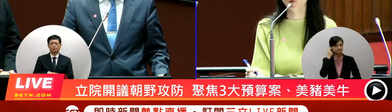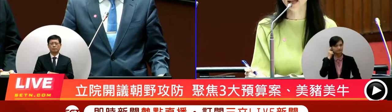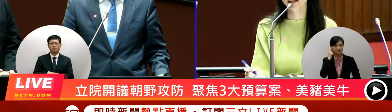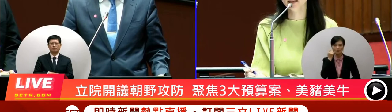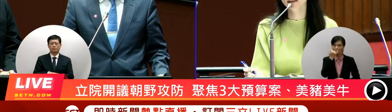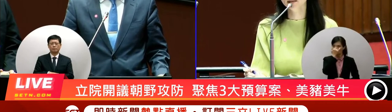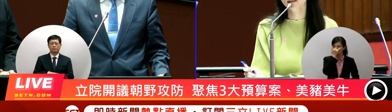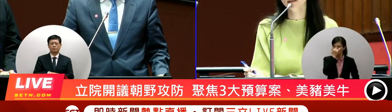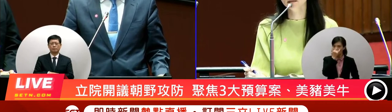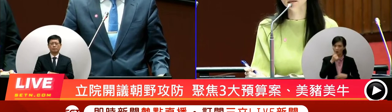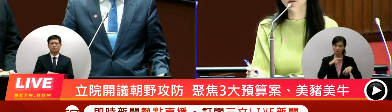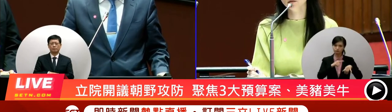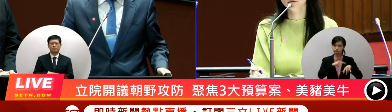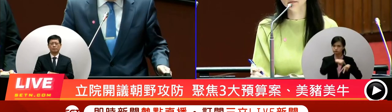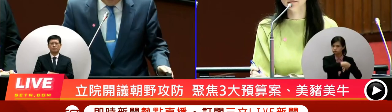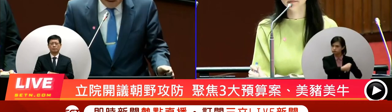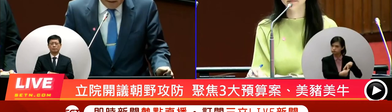部位？